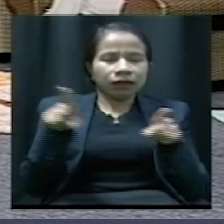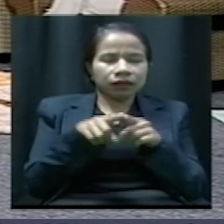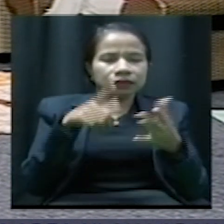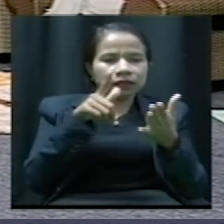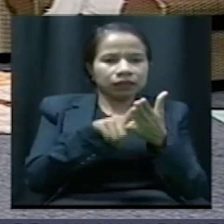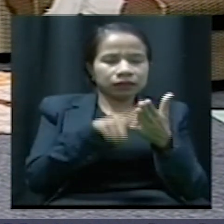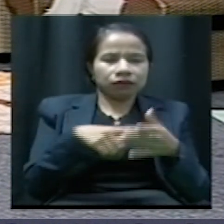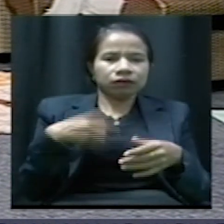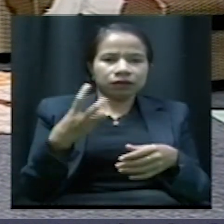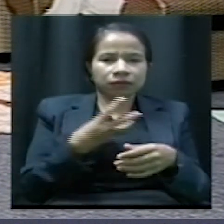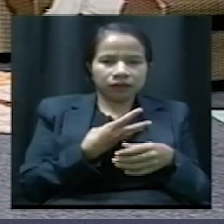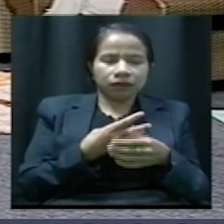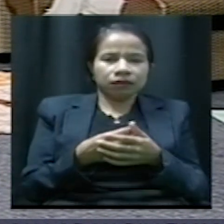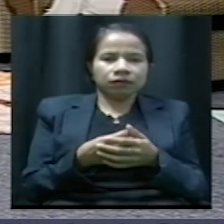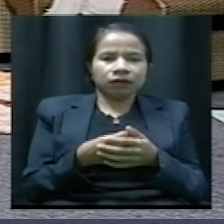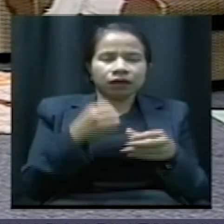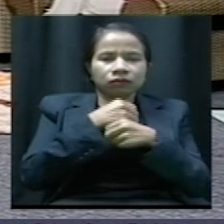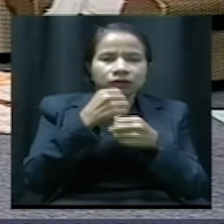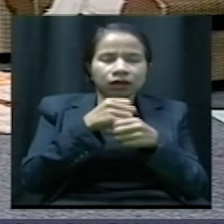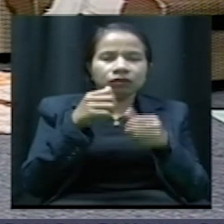matéria ira ba ami atu halo advocacia dian